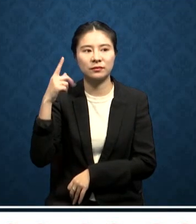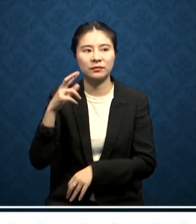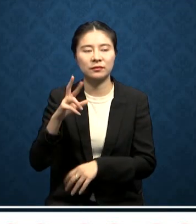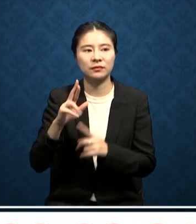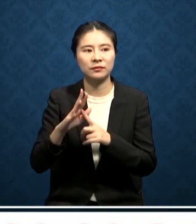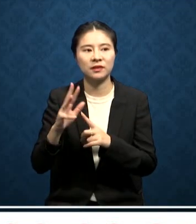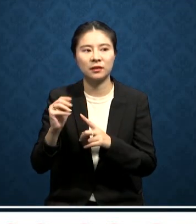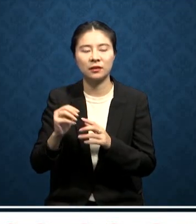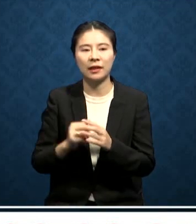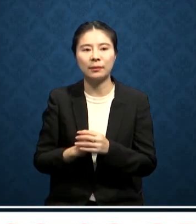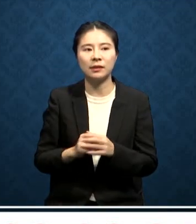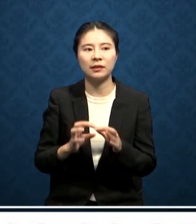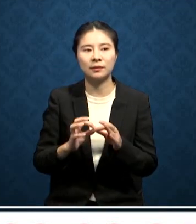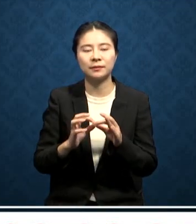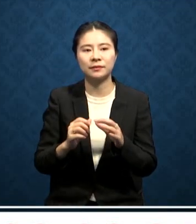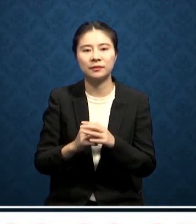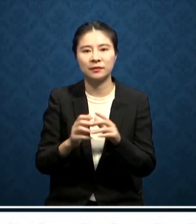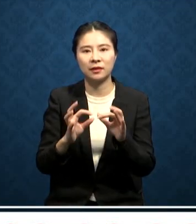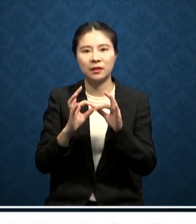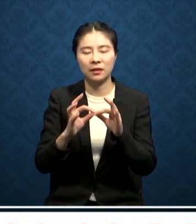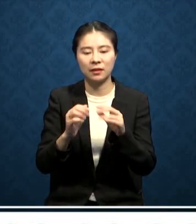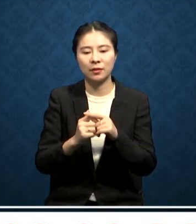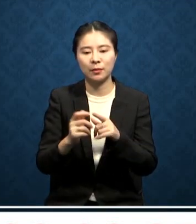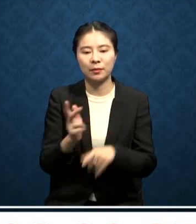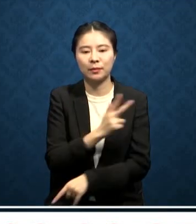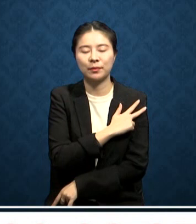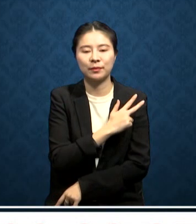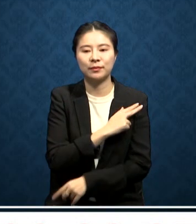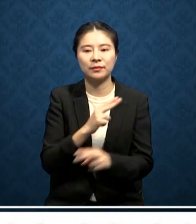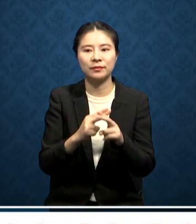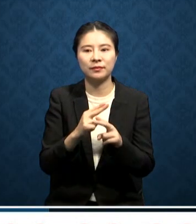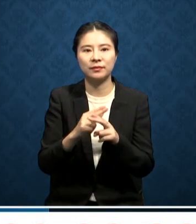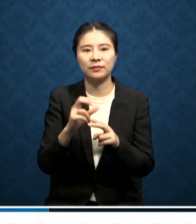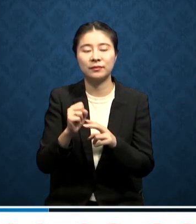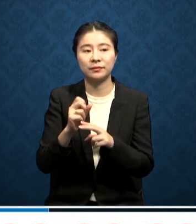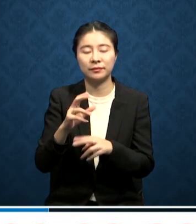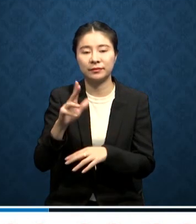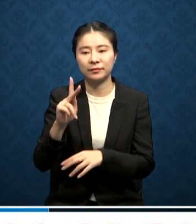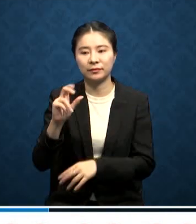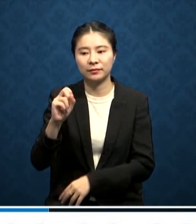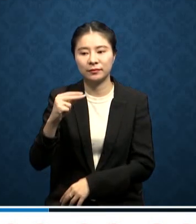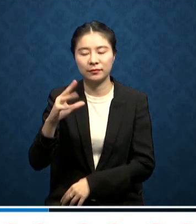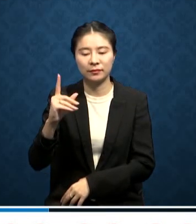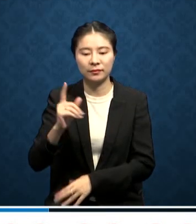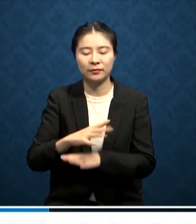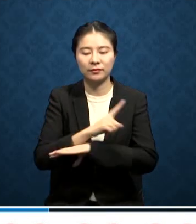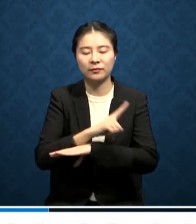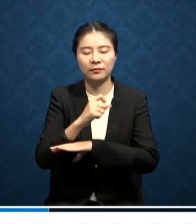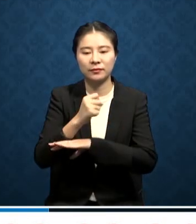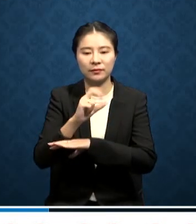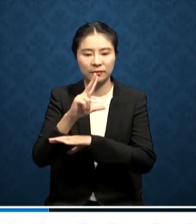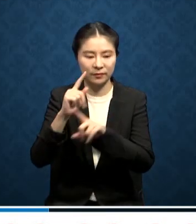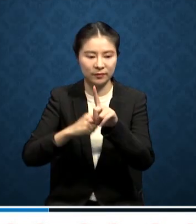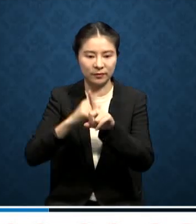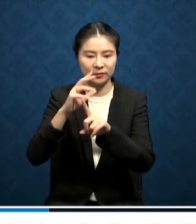พิรงค์รองรามาสูฏะนายตอร์พงษ์เซลานนท์และรองศาสตราจารย์ดร.สุภกรณ์สิทธิชัยเป็นกรรมการเมื่อวันที่13เมษายน2565และพระ